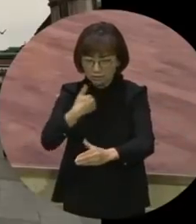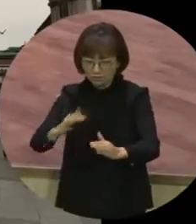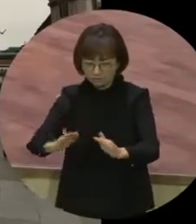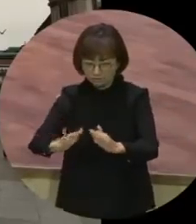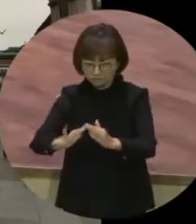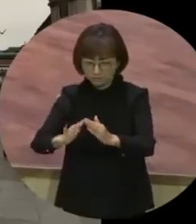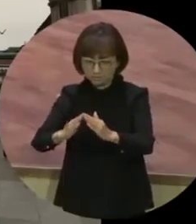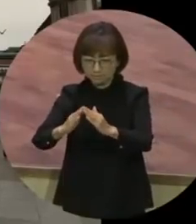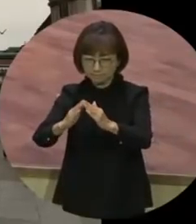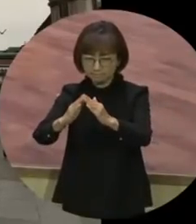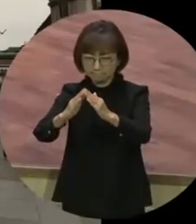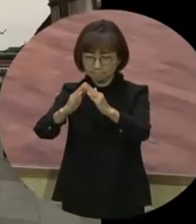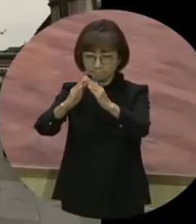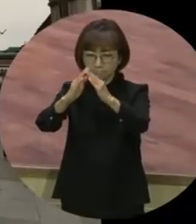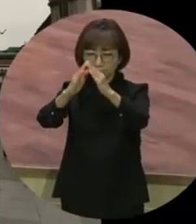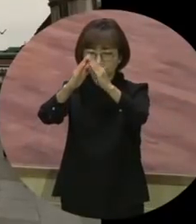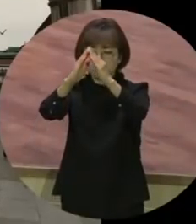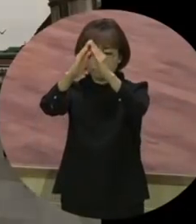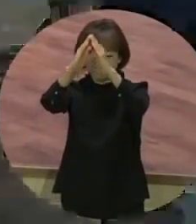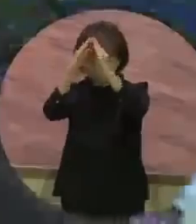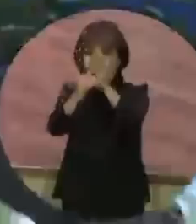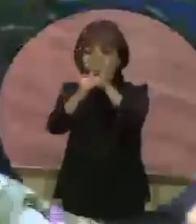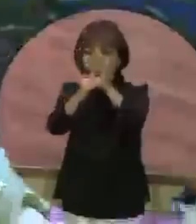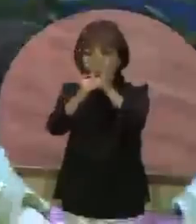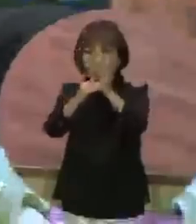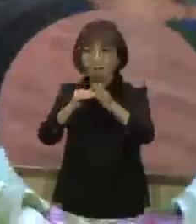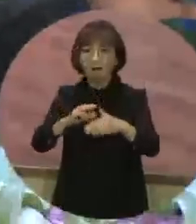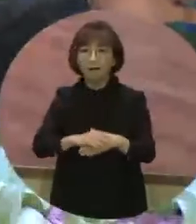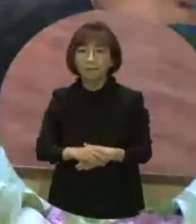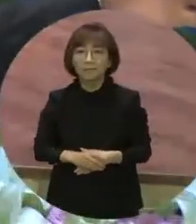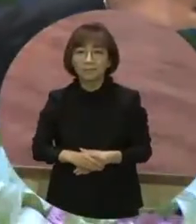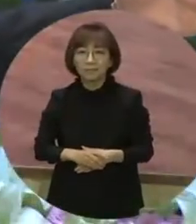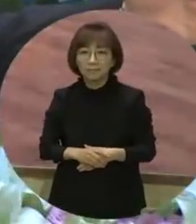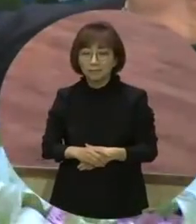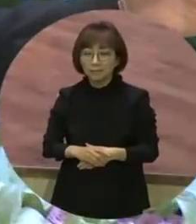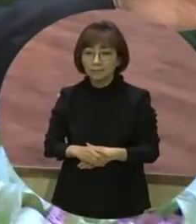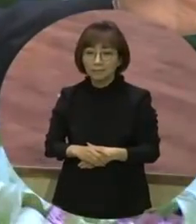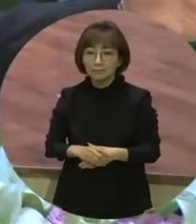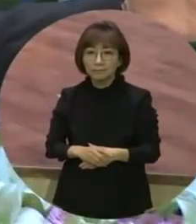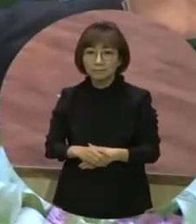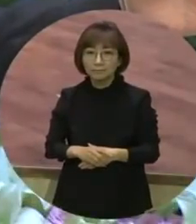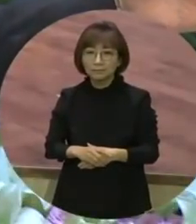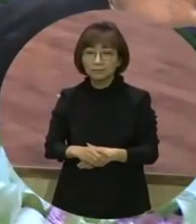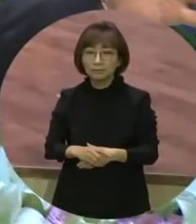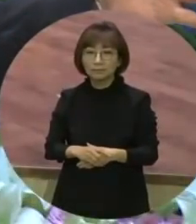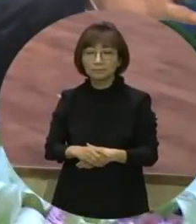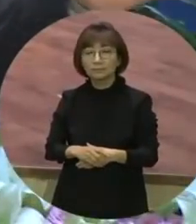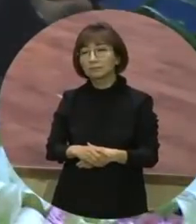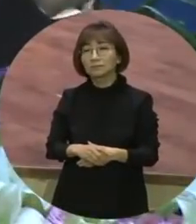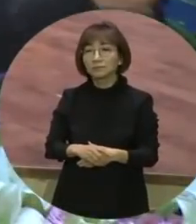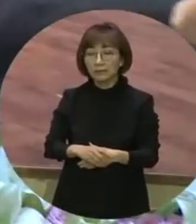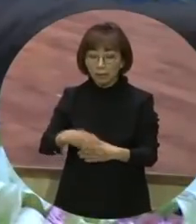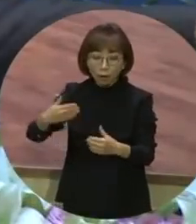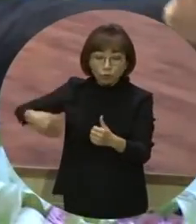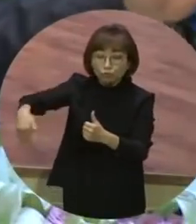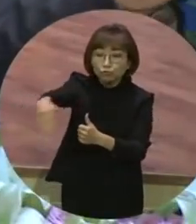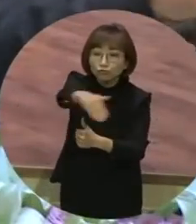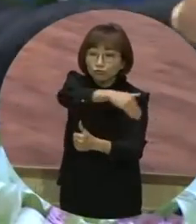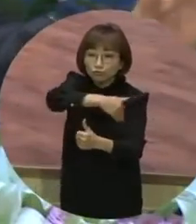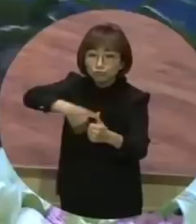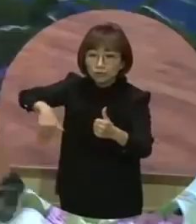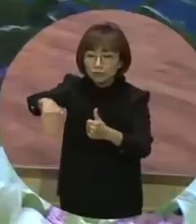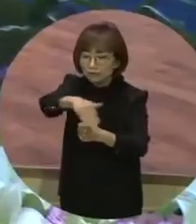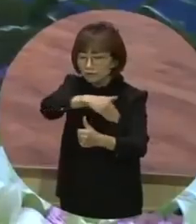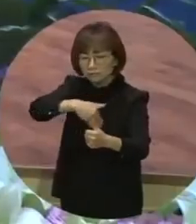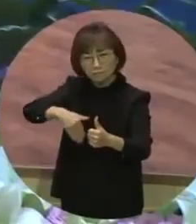수준이 낮았냐. 어도 시골, 우리나라에서도 저 시골에 온 그런 분위기처럼 이 아주 그렇게